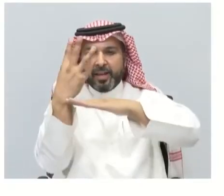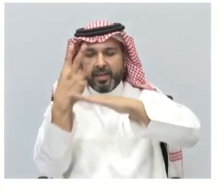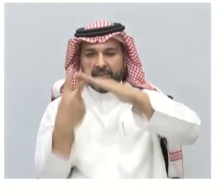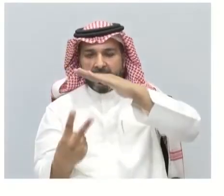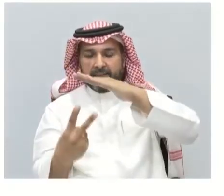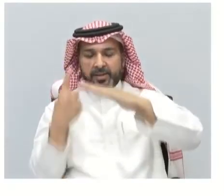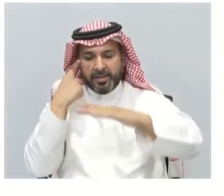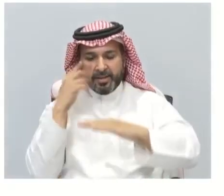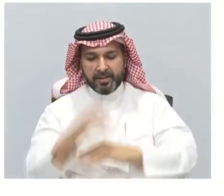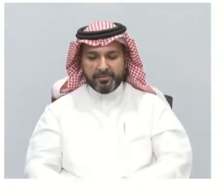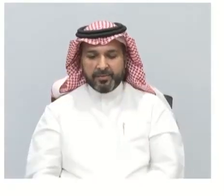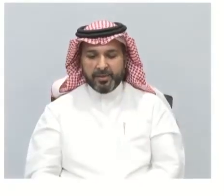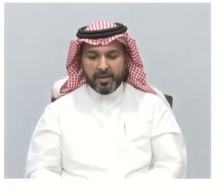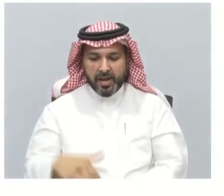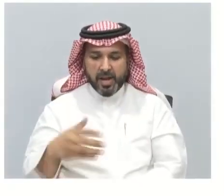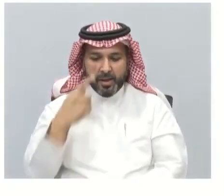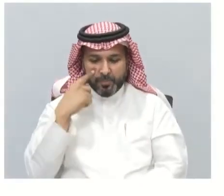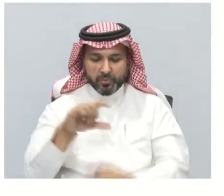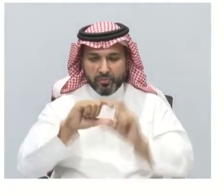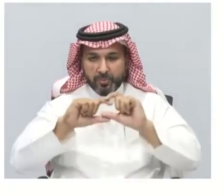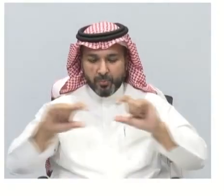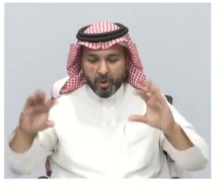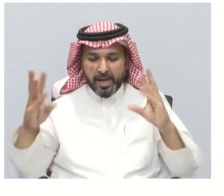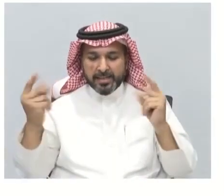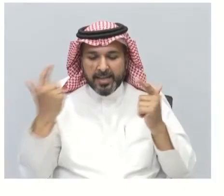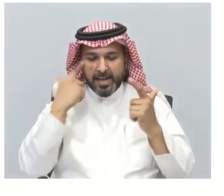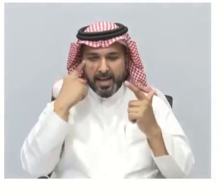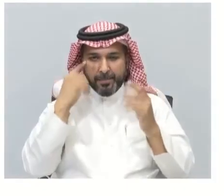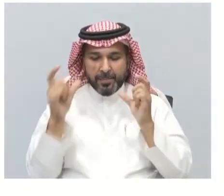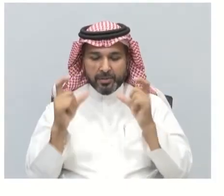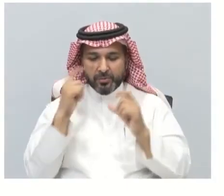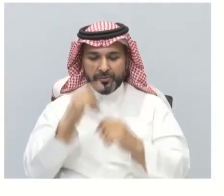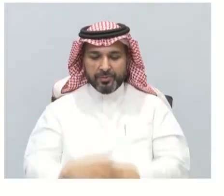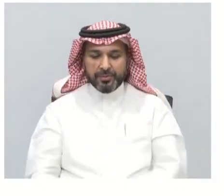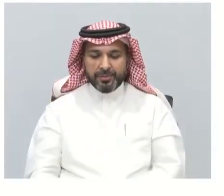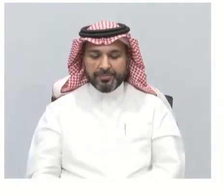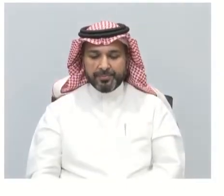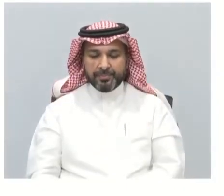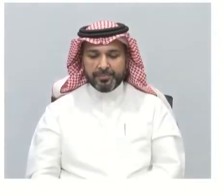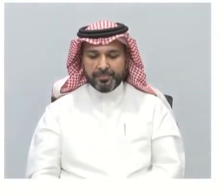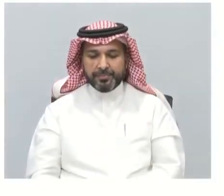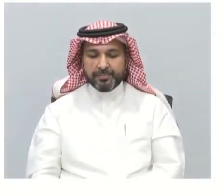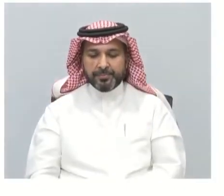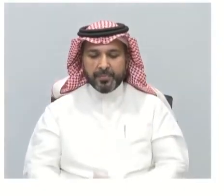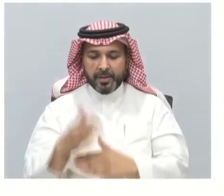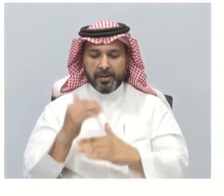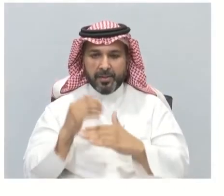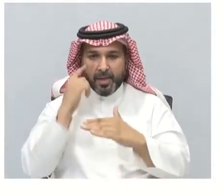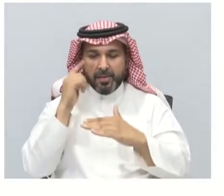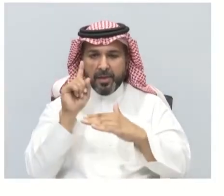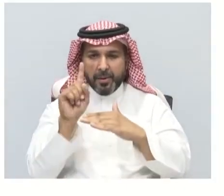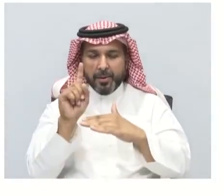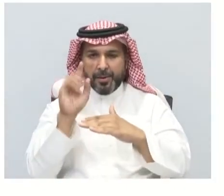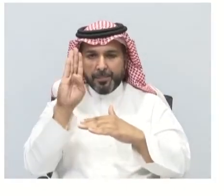ناتي الان بمعادله المستقيم المار بين النقطتين نعوض بقيمه البي وعندك الميل يكون عندك معادله